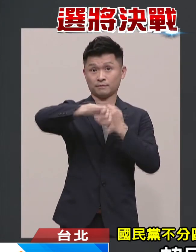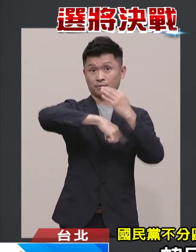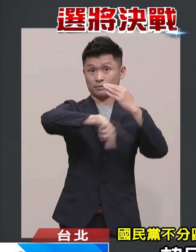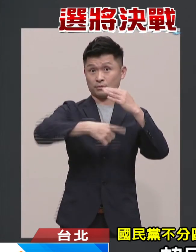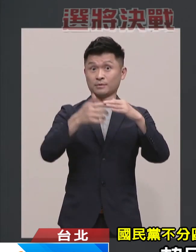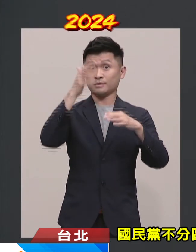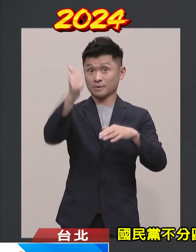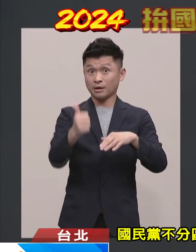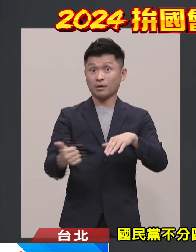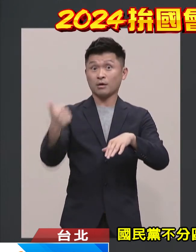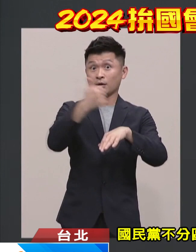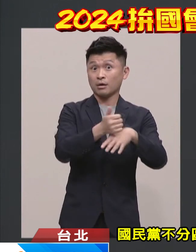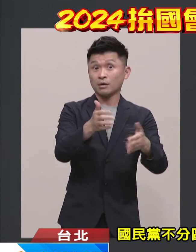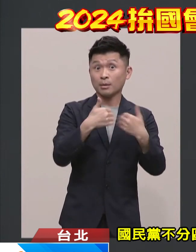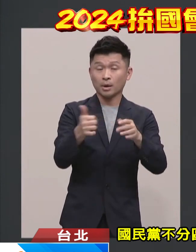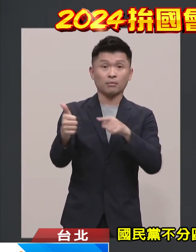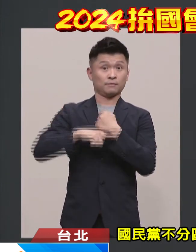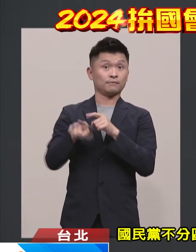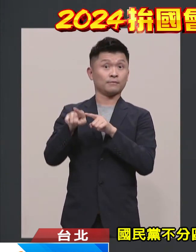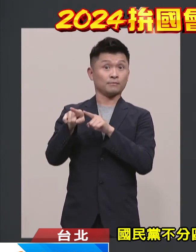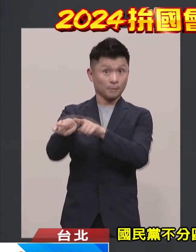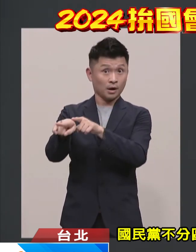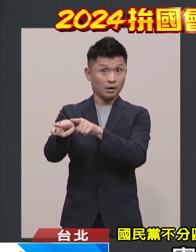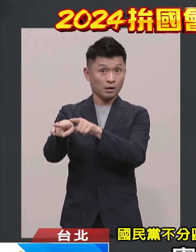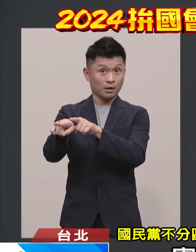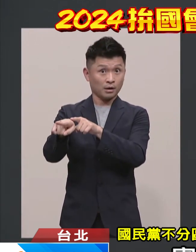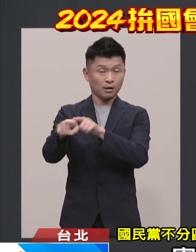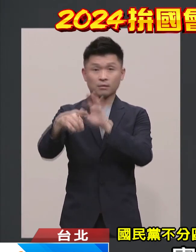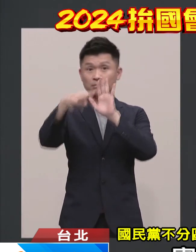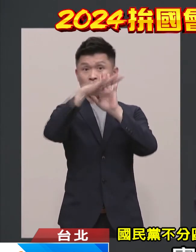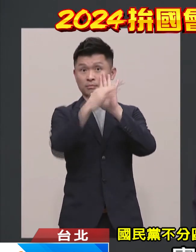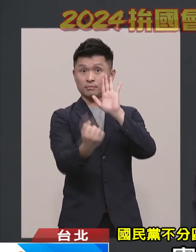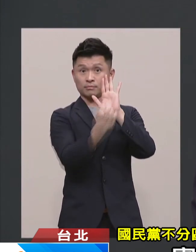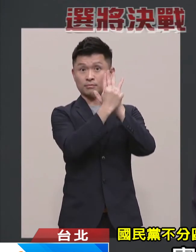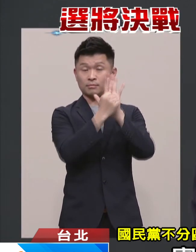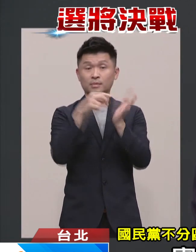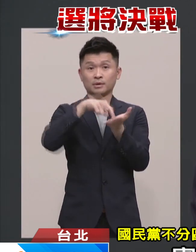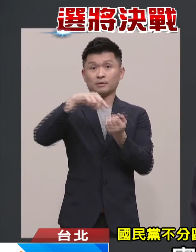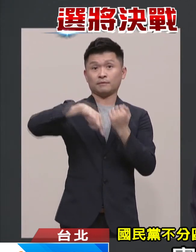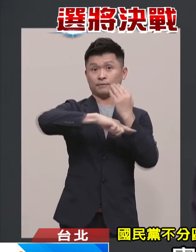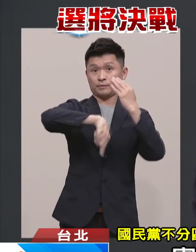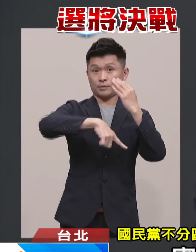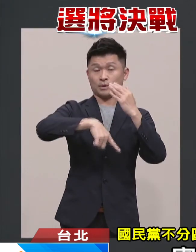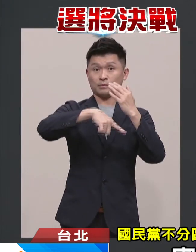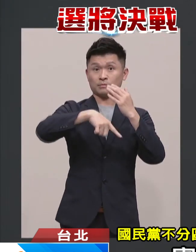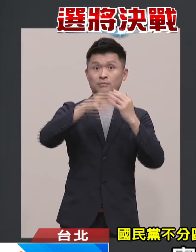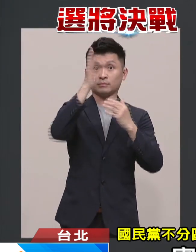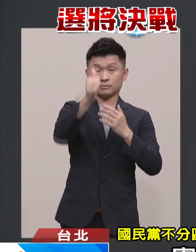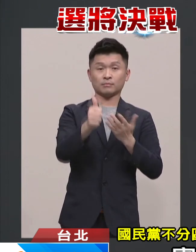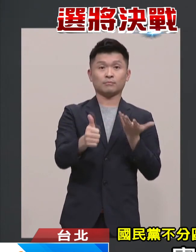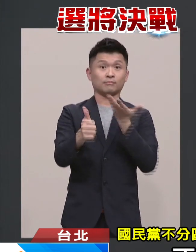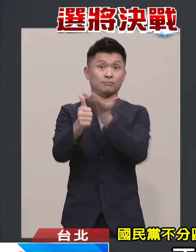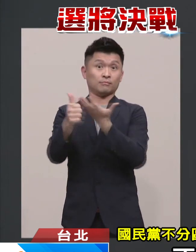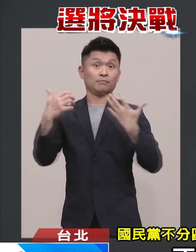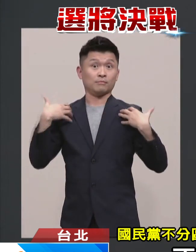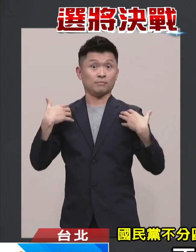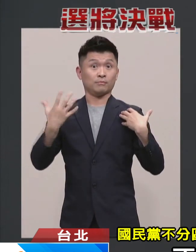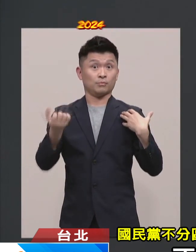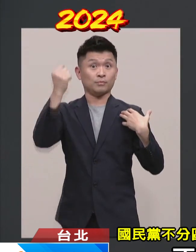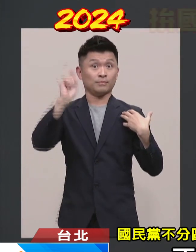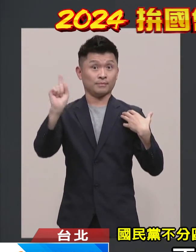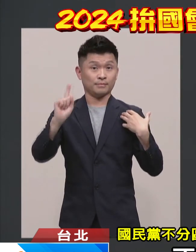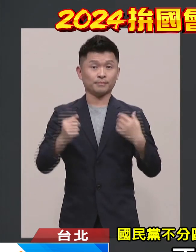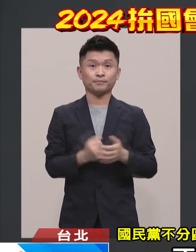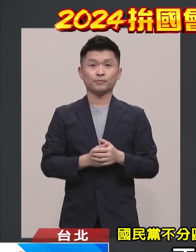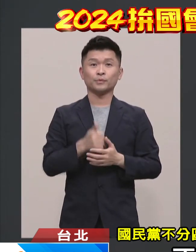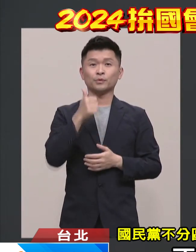院长，那是由他来决定，宪法所赋予立法院院长的职权，不会是因为去中